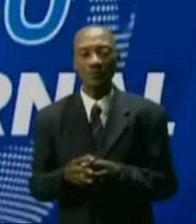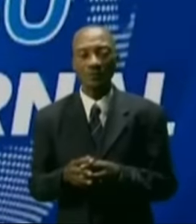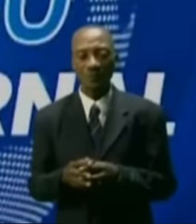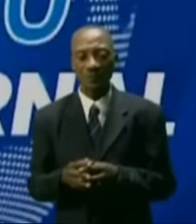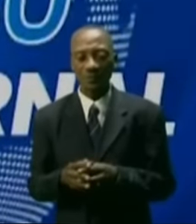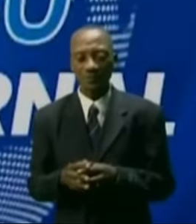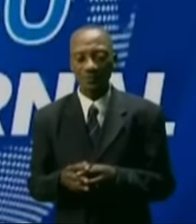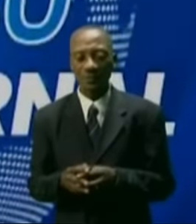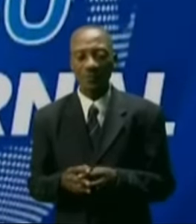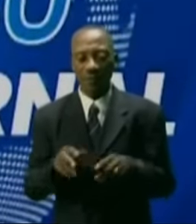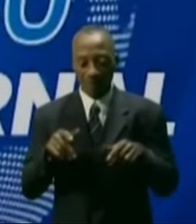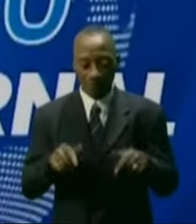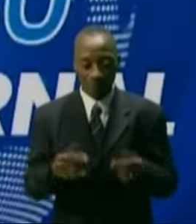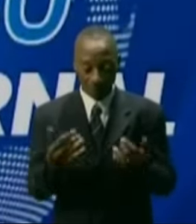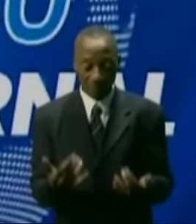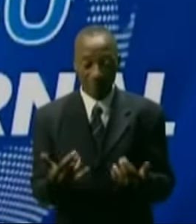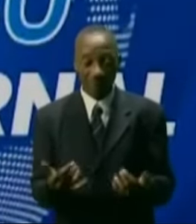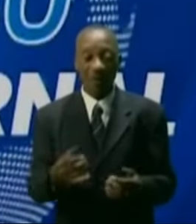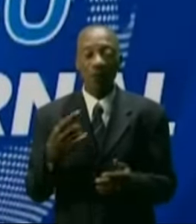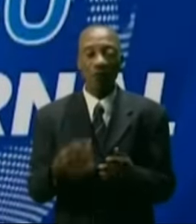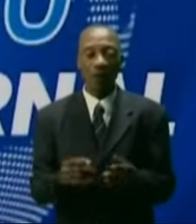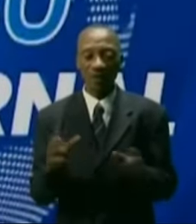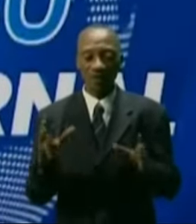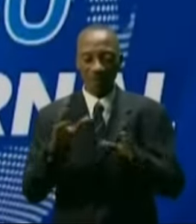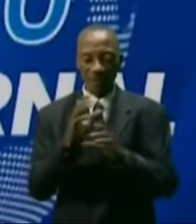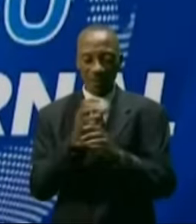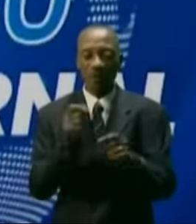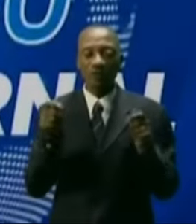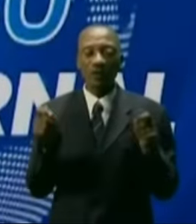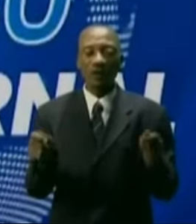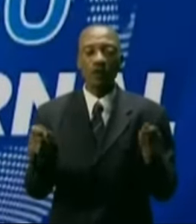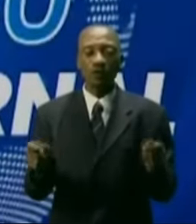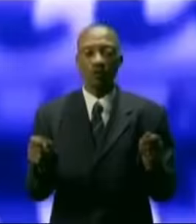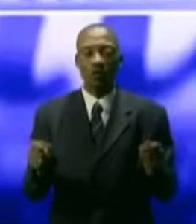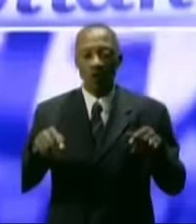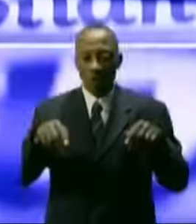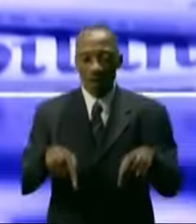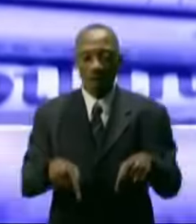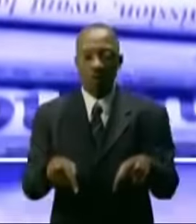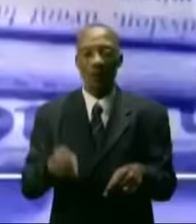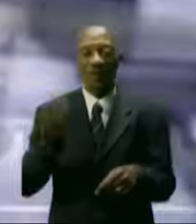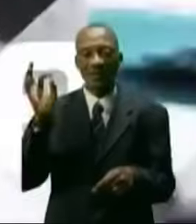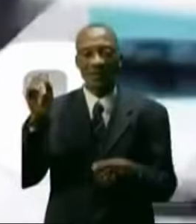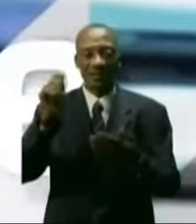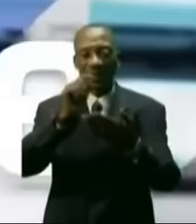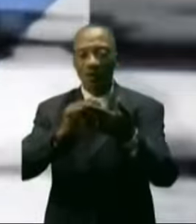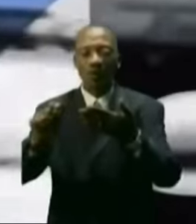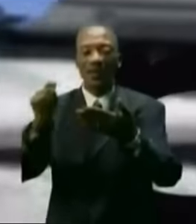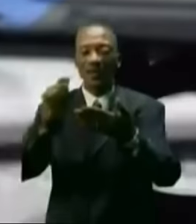Place à la revue de presse à présent dans une sélection et commentaire de Jean-Pierre Ndolo de Mazou.